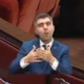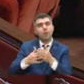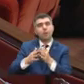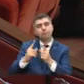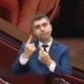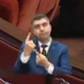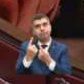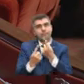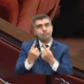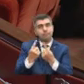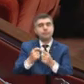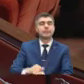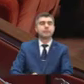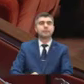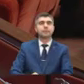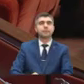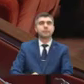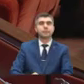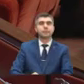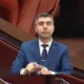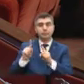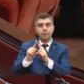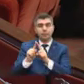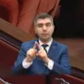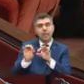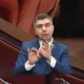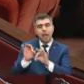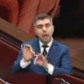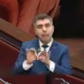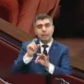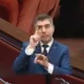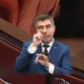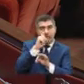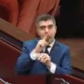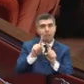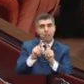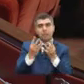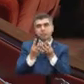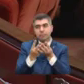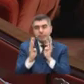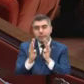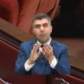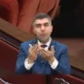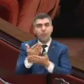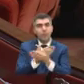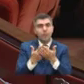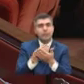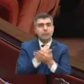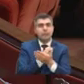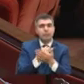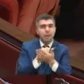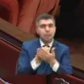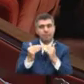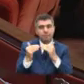في يعني إجراءات ومساطر معقدة، وستدوز من اللجنة الوطنيه ديال المجلس ديال الصحه الى اخره.